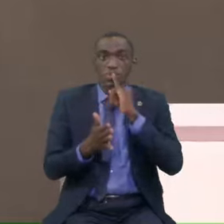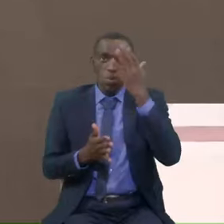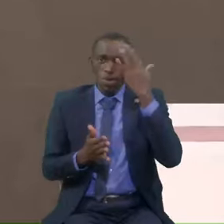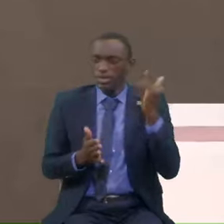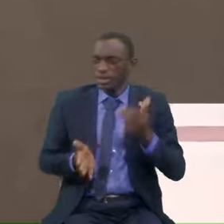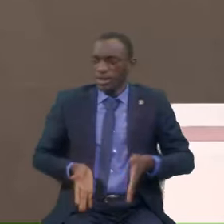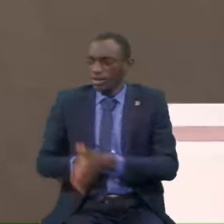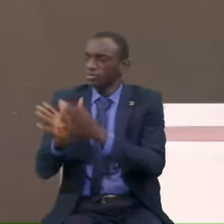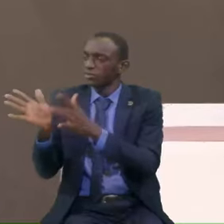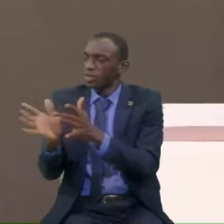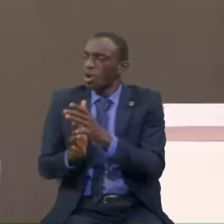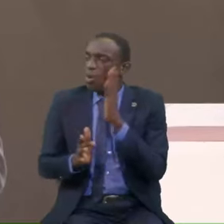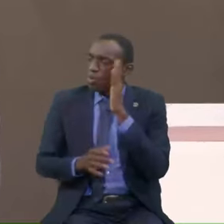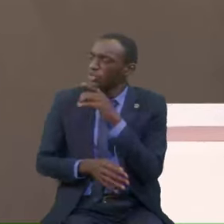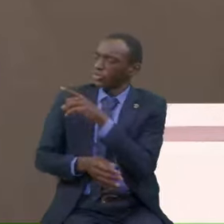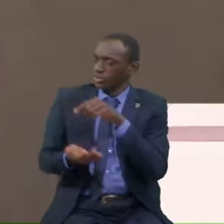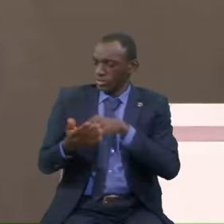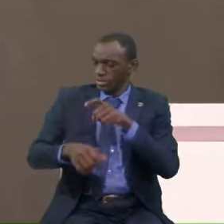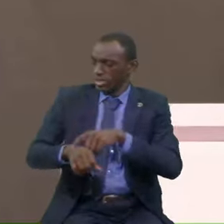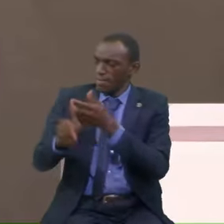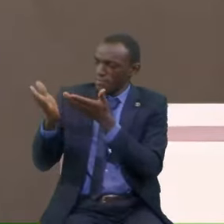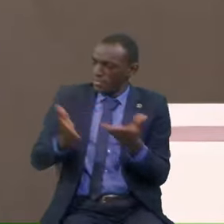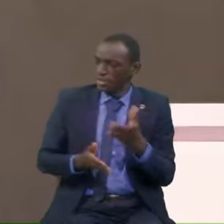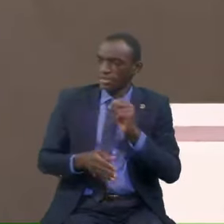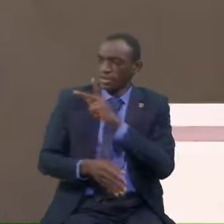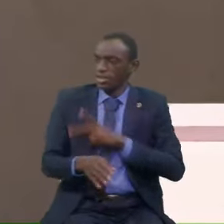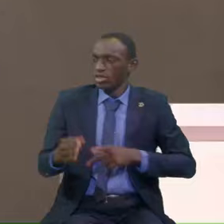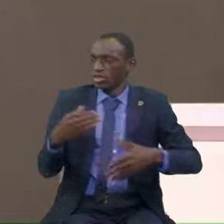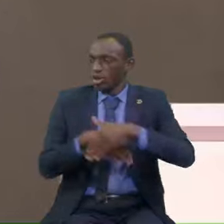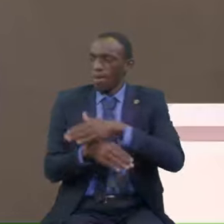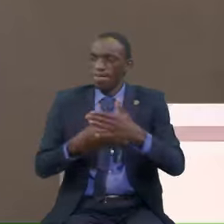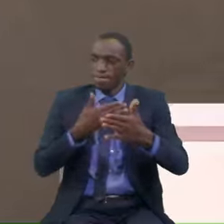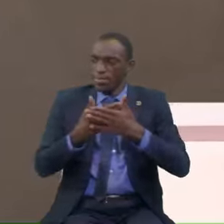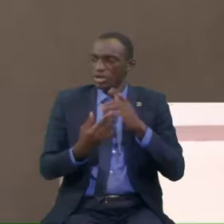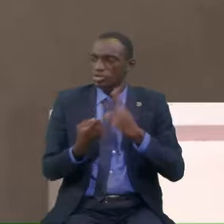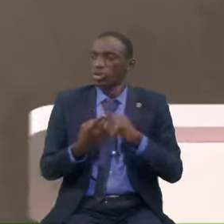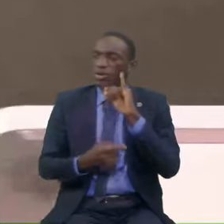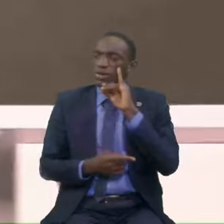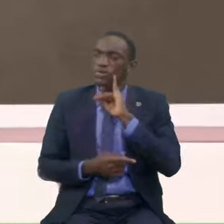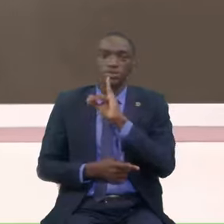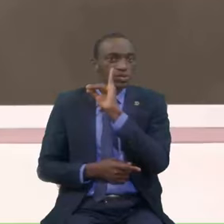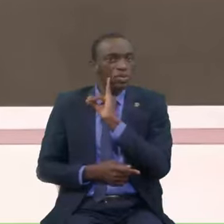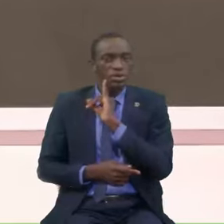24, en ce moment, ils vont ramener le royaume à Israël.